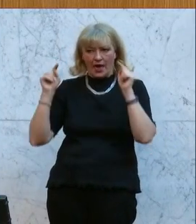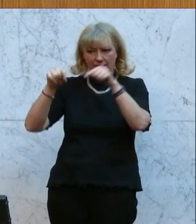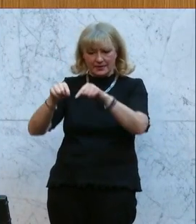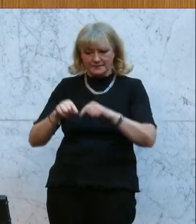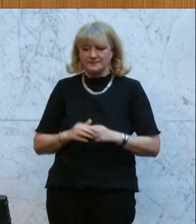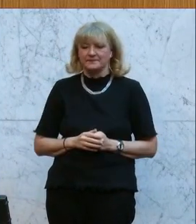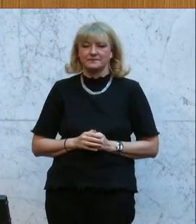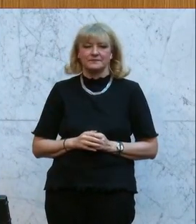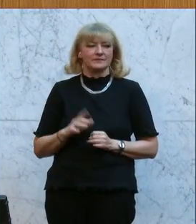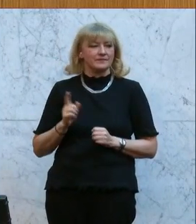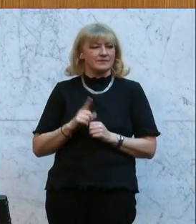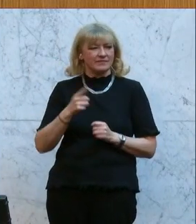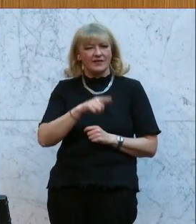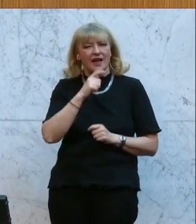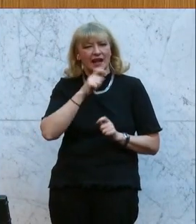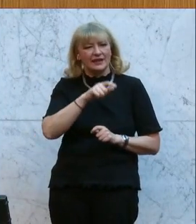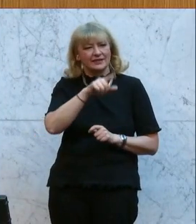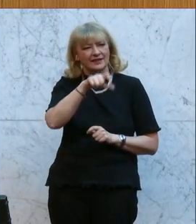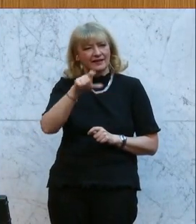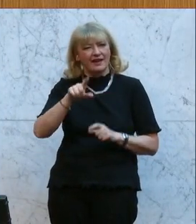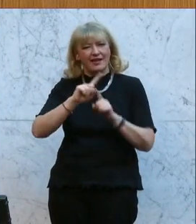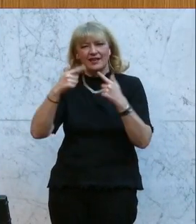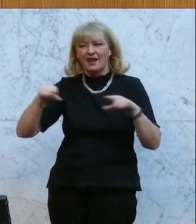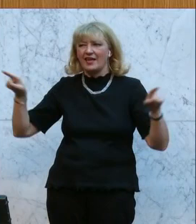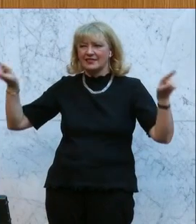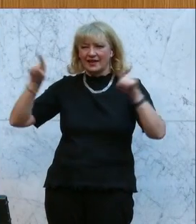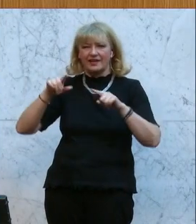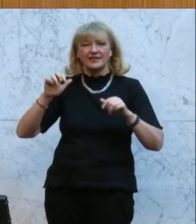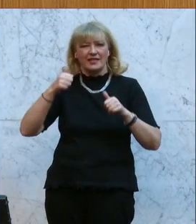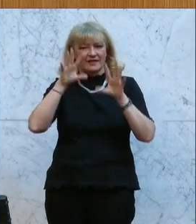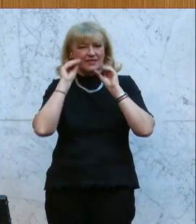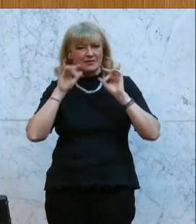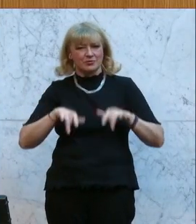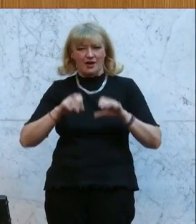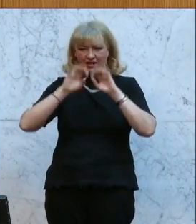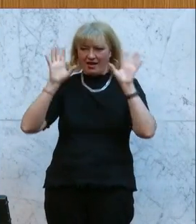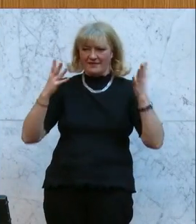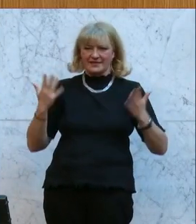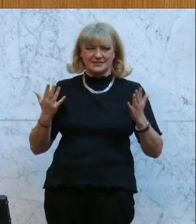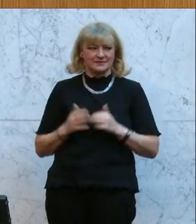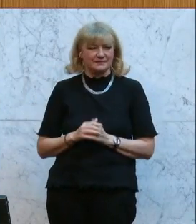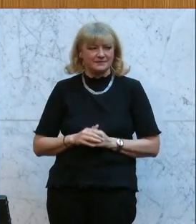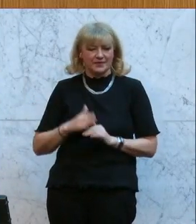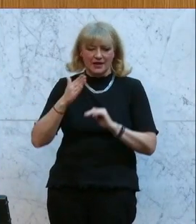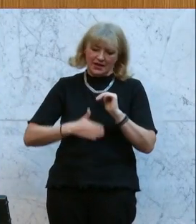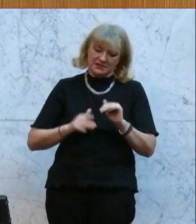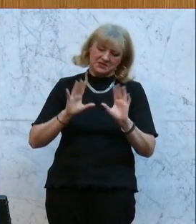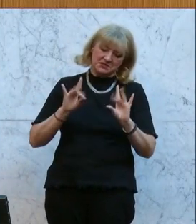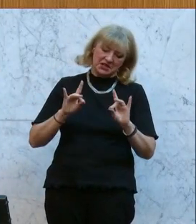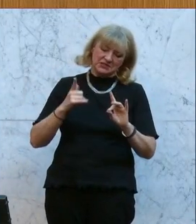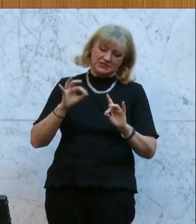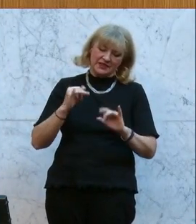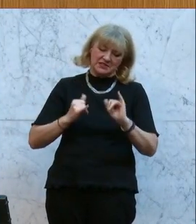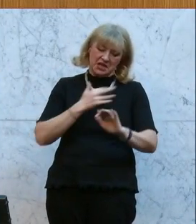den älteren Semestern auch der anderen Länder ist eine Wahrnehmung ganz klar, dass nämlich in den letzten 10, 20